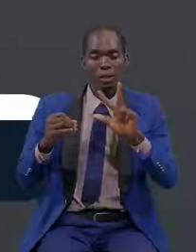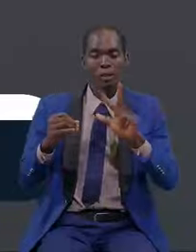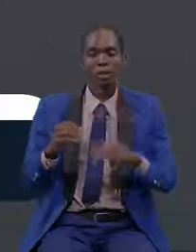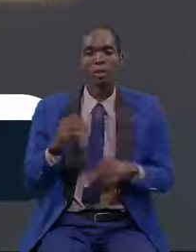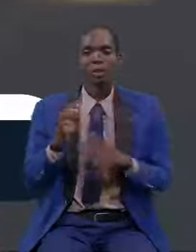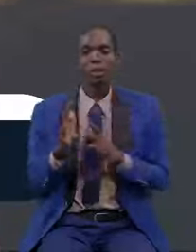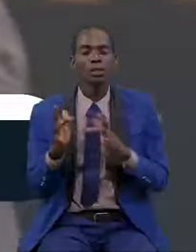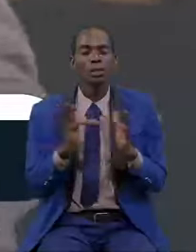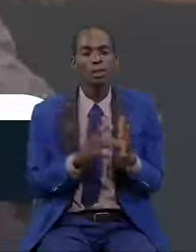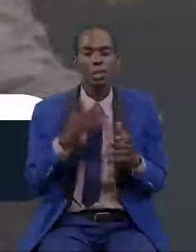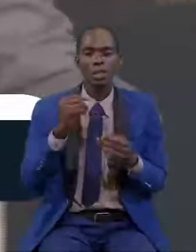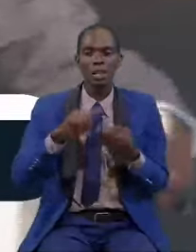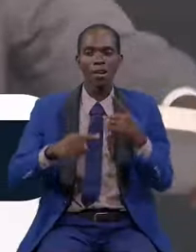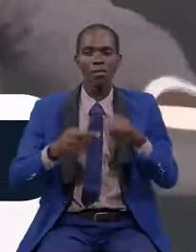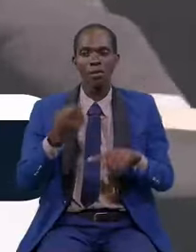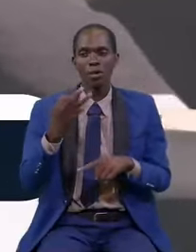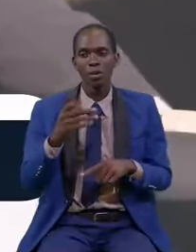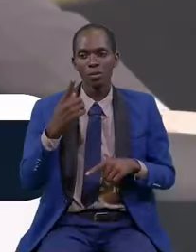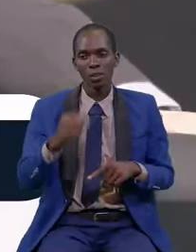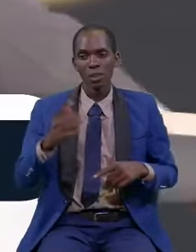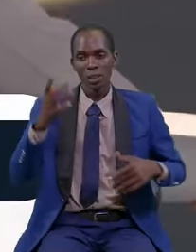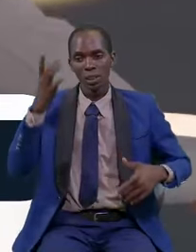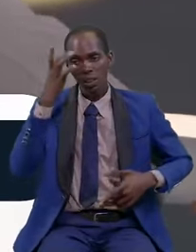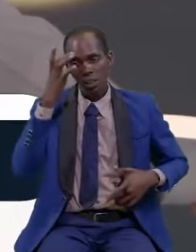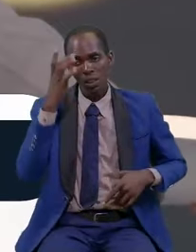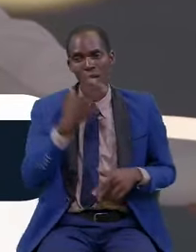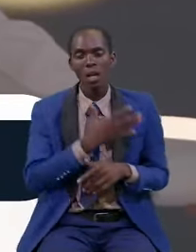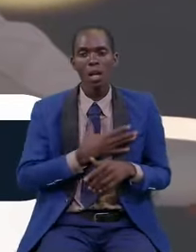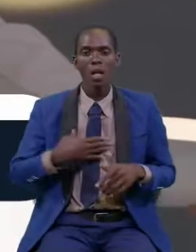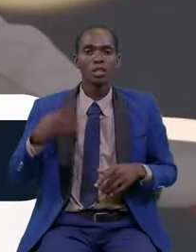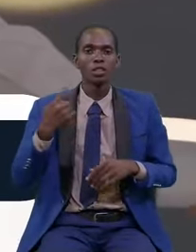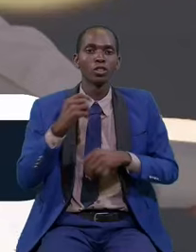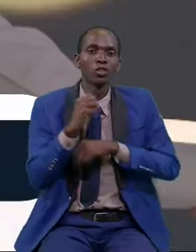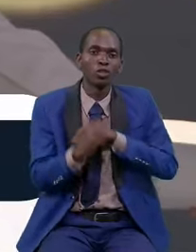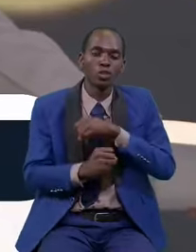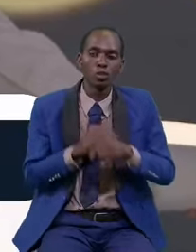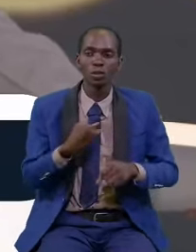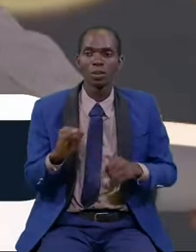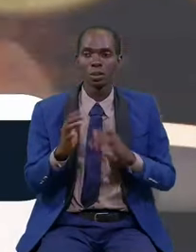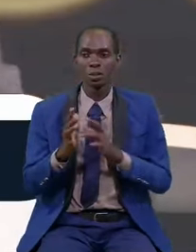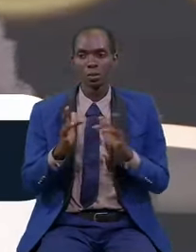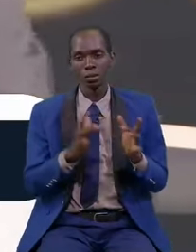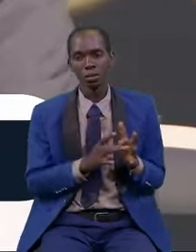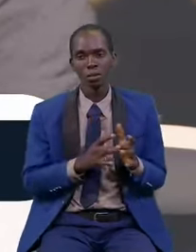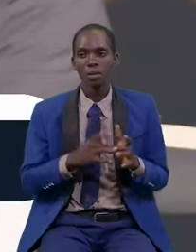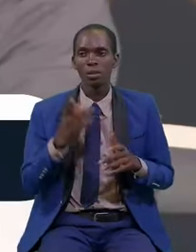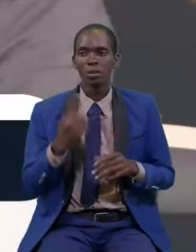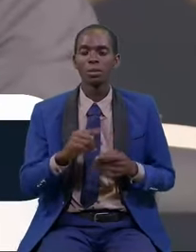Jésus, l'ami des malades et des souffrants. Jésus,